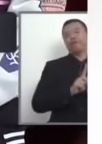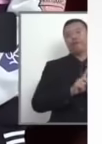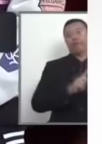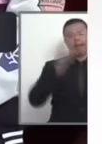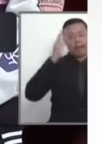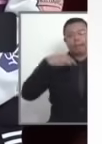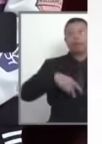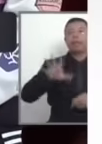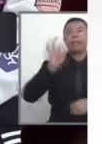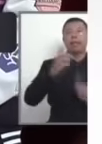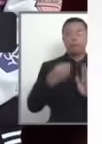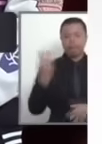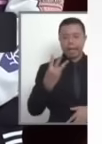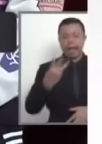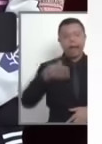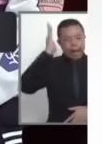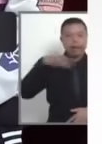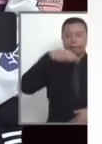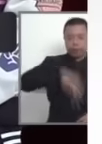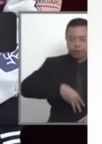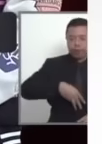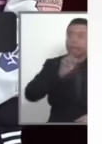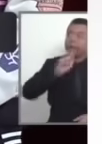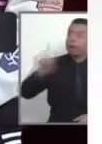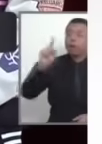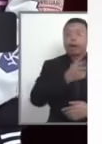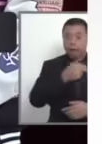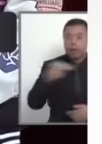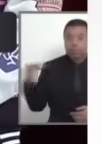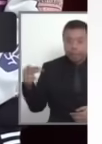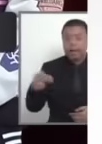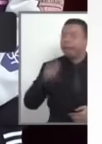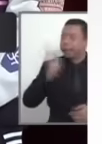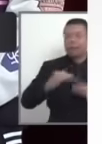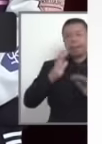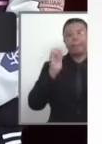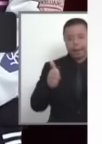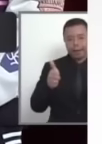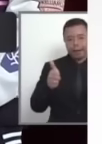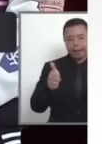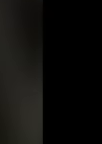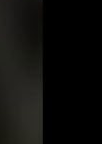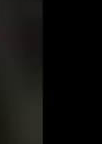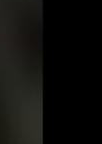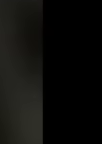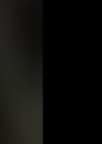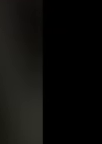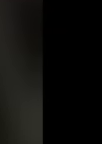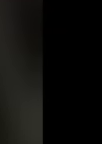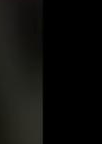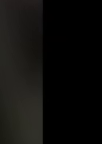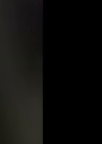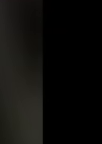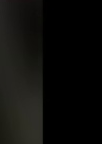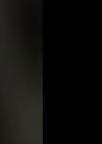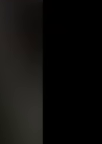Daya elektabilitasnya itu masih cukup tinggal, itu saya kira. Oke, langsung saja mungkin bisa diperjelas secara lebih detail oleh Bang